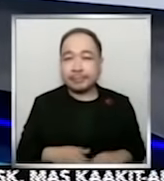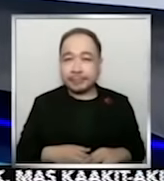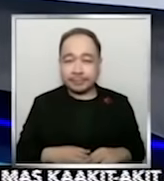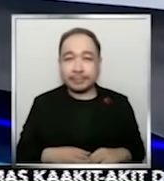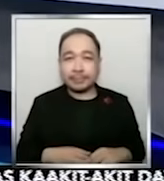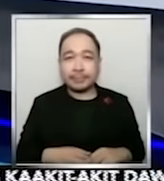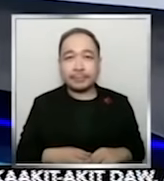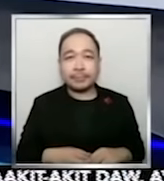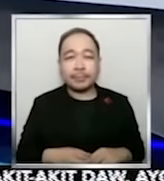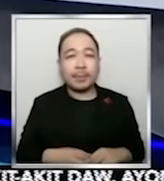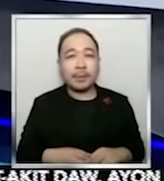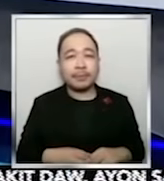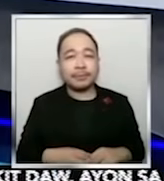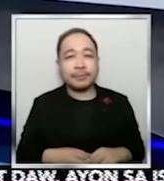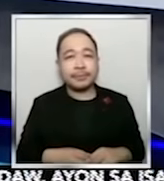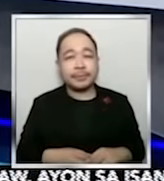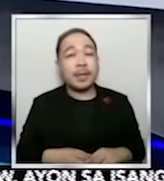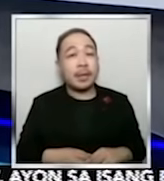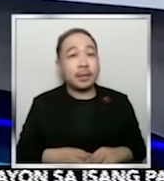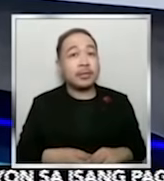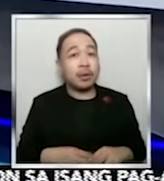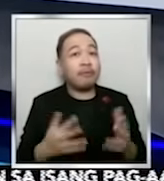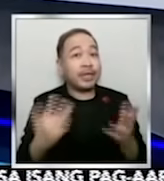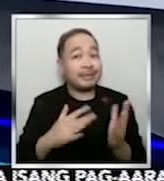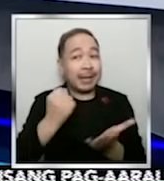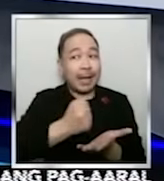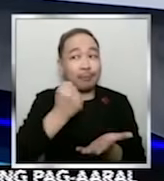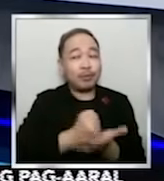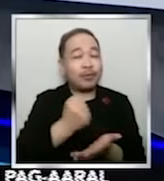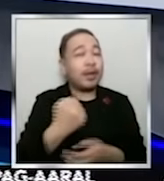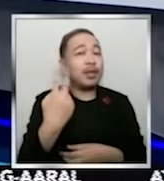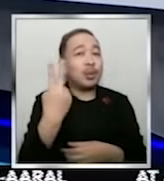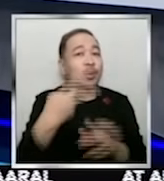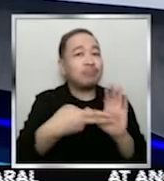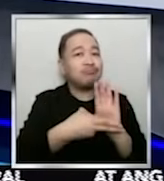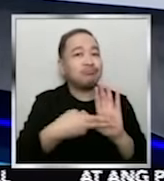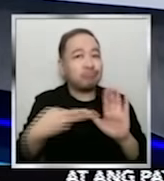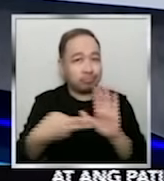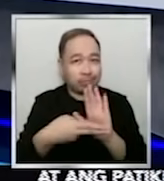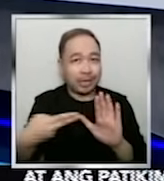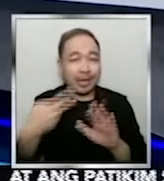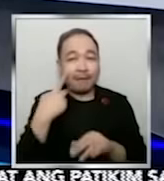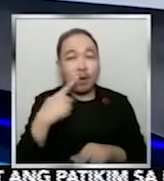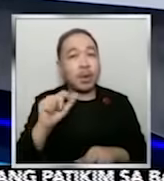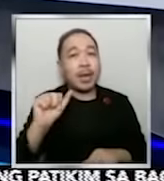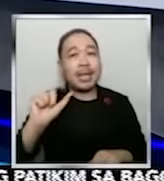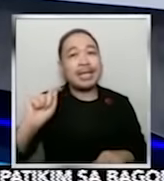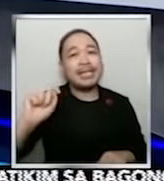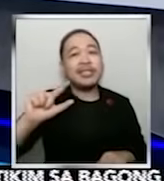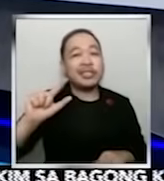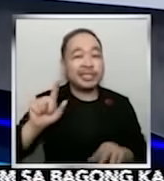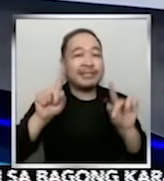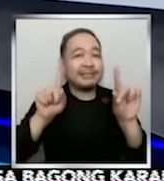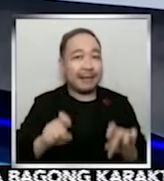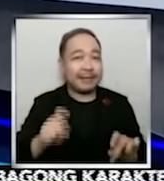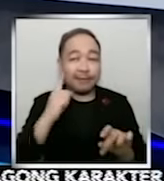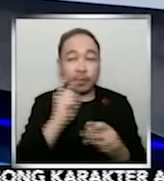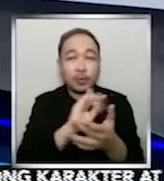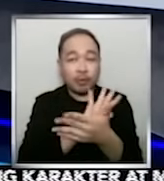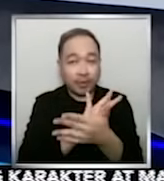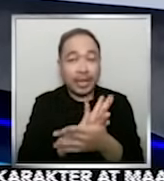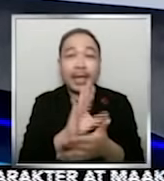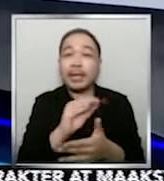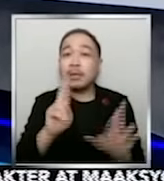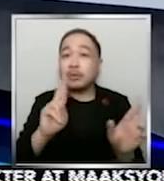Aprobado na po ang dalawang brand ng antigen test para sa COVID at gugulong na rin sa susunod na linggo ang bakunahan ng mga batang edad